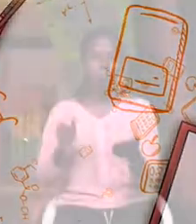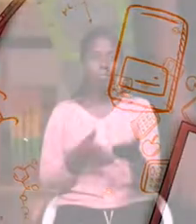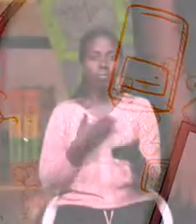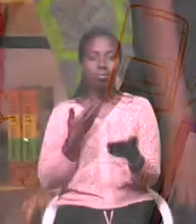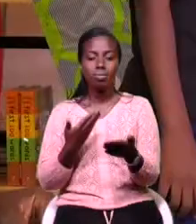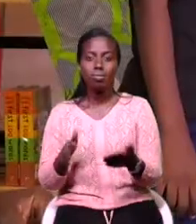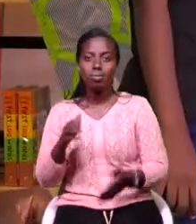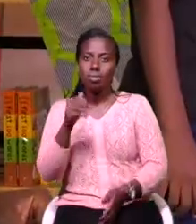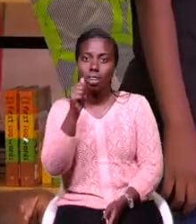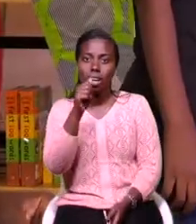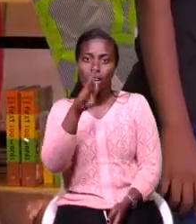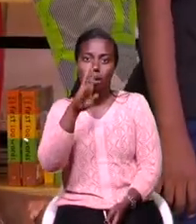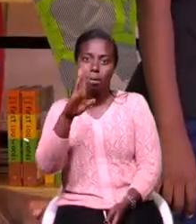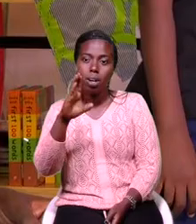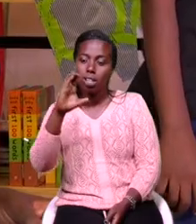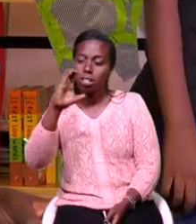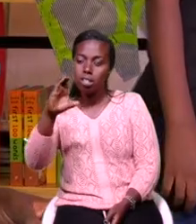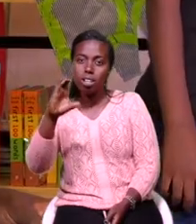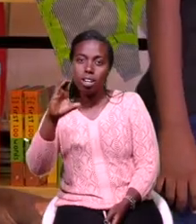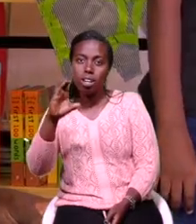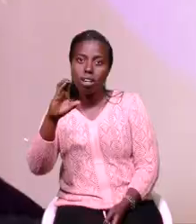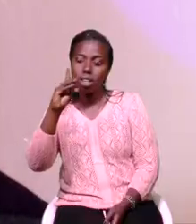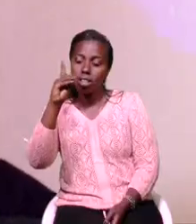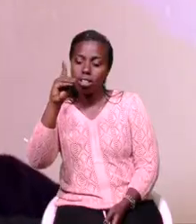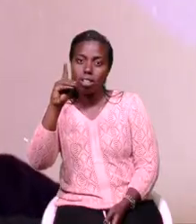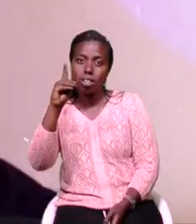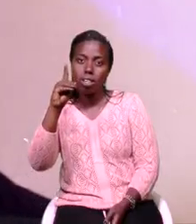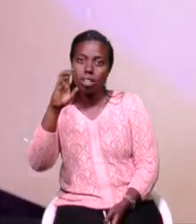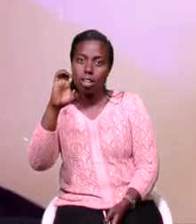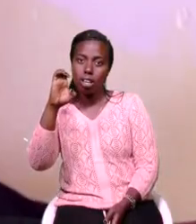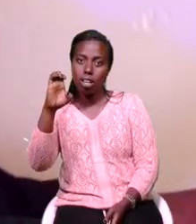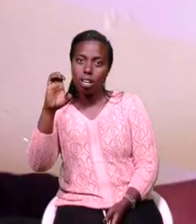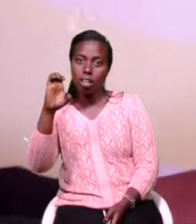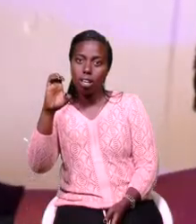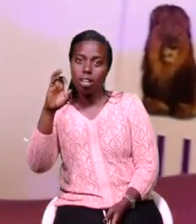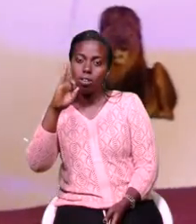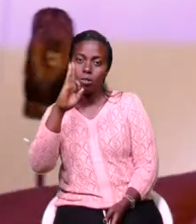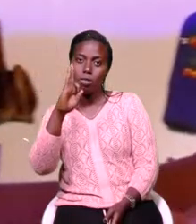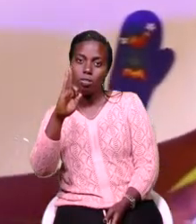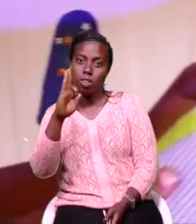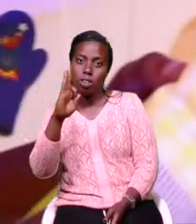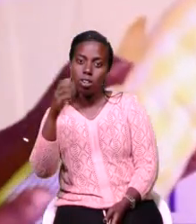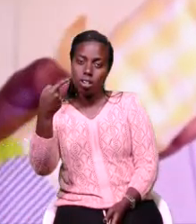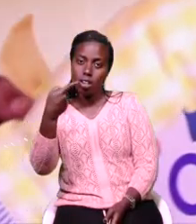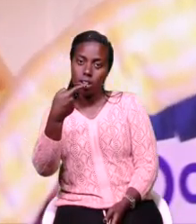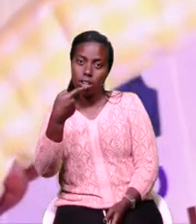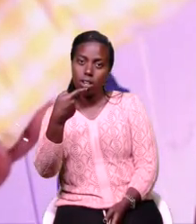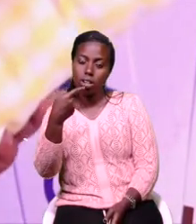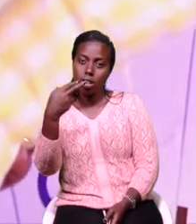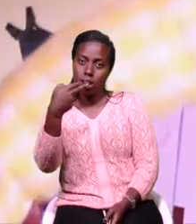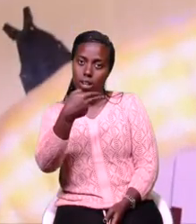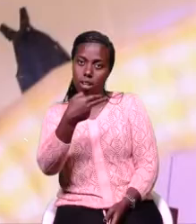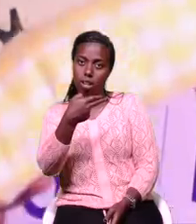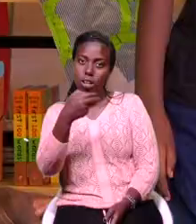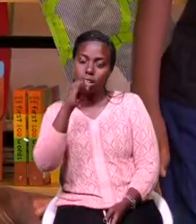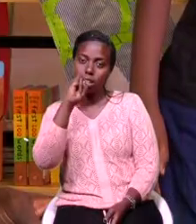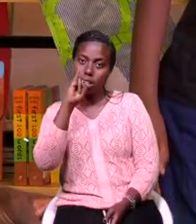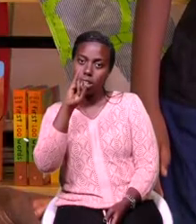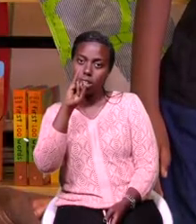a ba cha da e fa ga ha